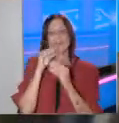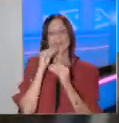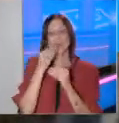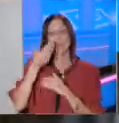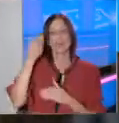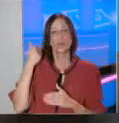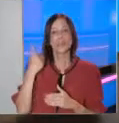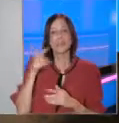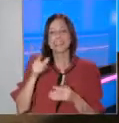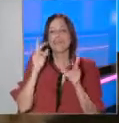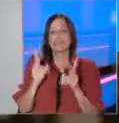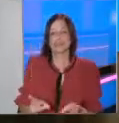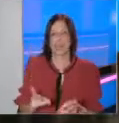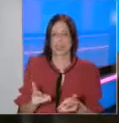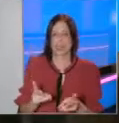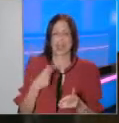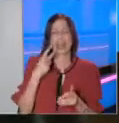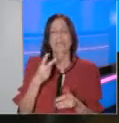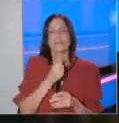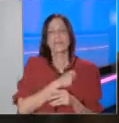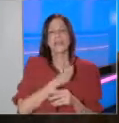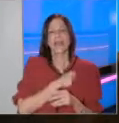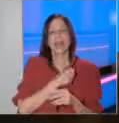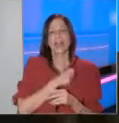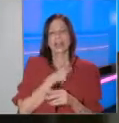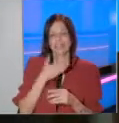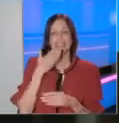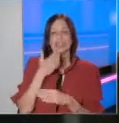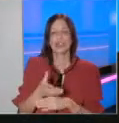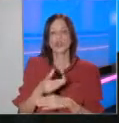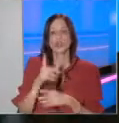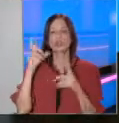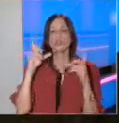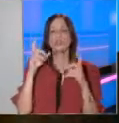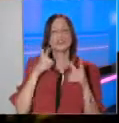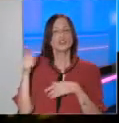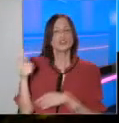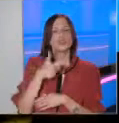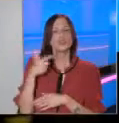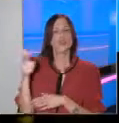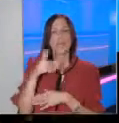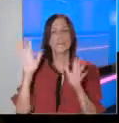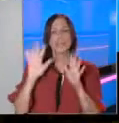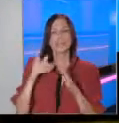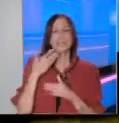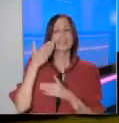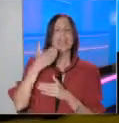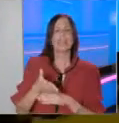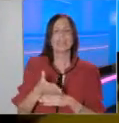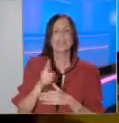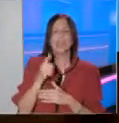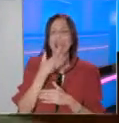מוקדמת, הכל אפשרי. ראית בבני ברק נכנסו, וזה צולם בטלוויזיה, נכנסו לשולחנו של הרבי